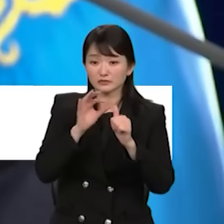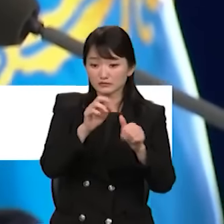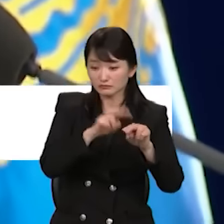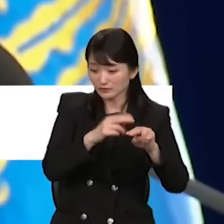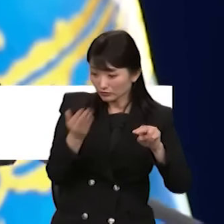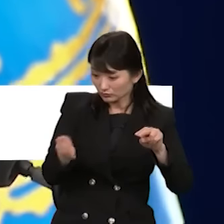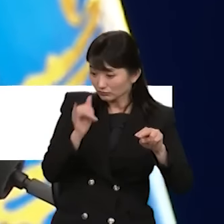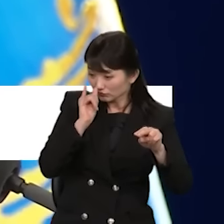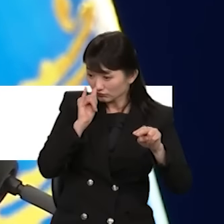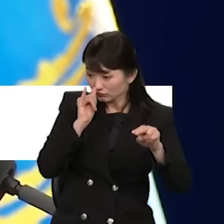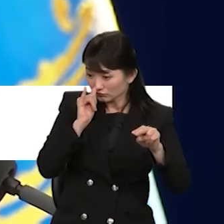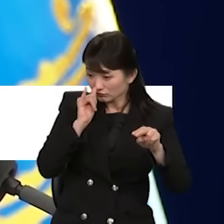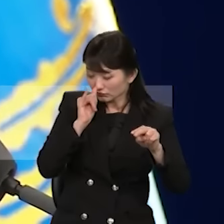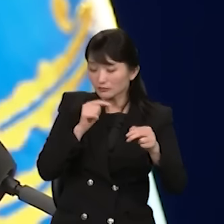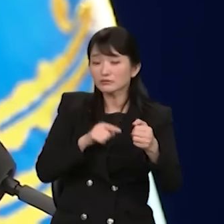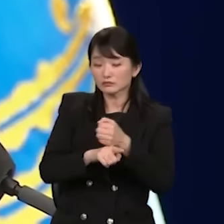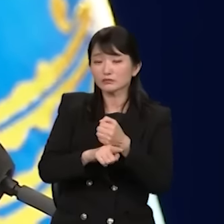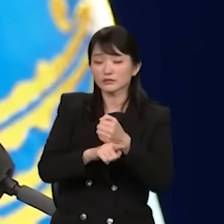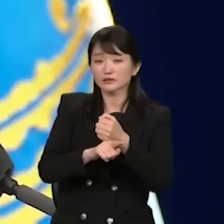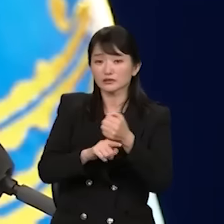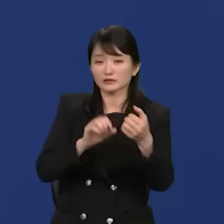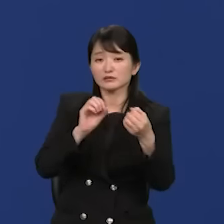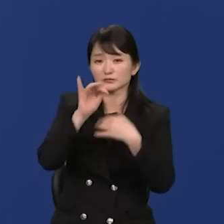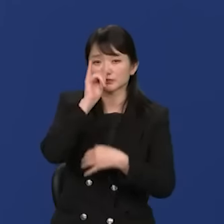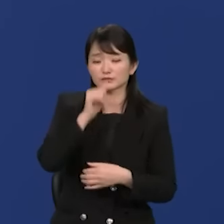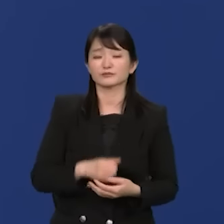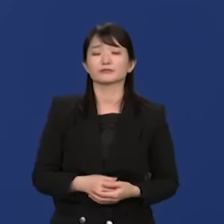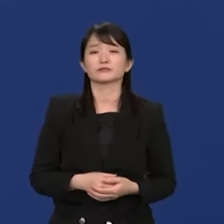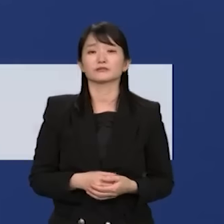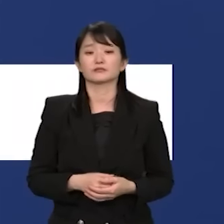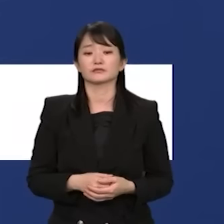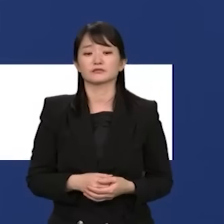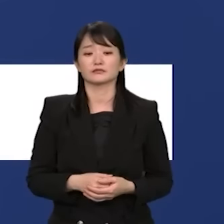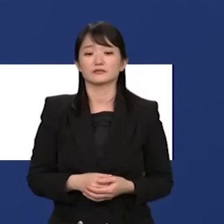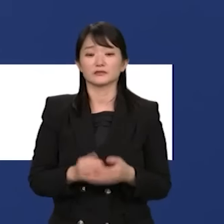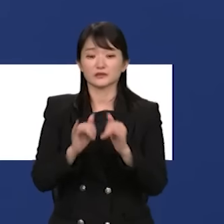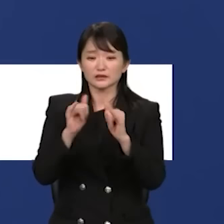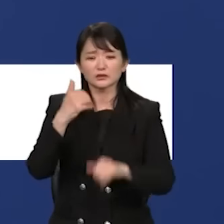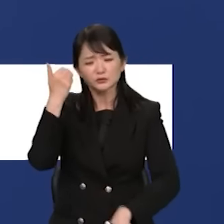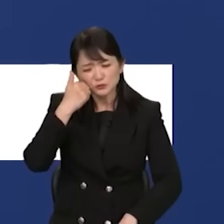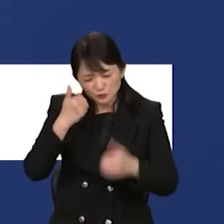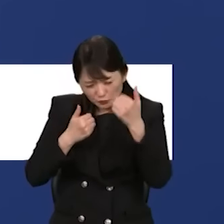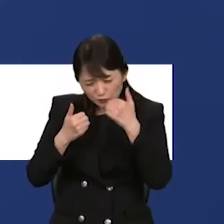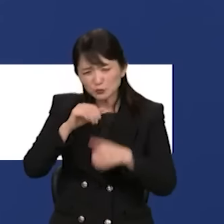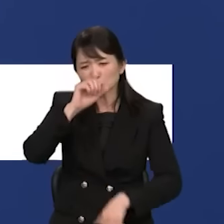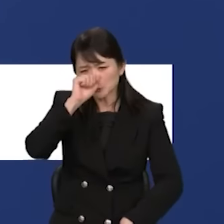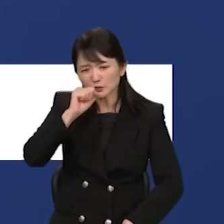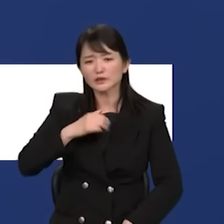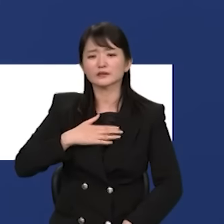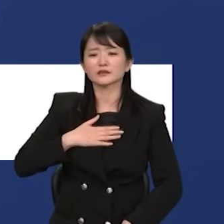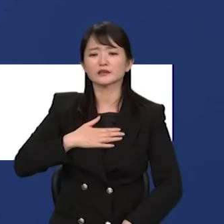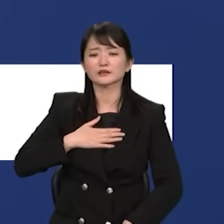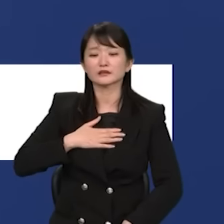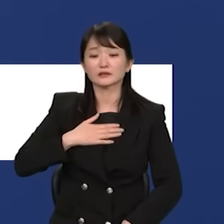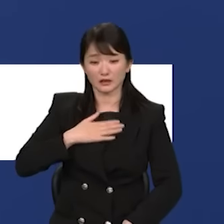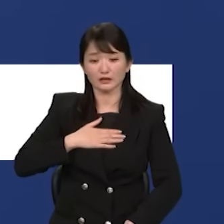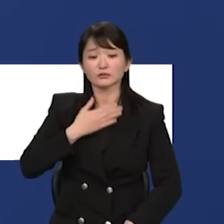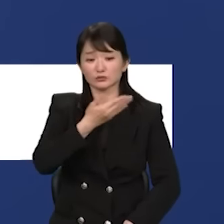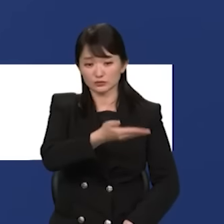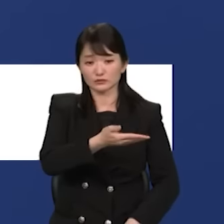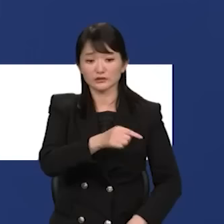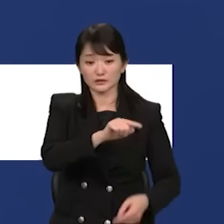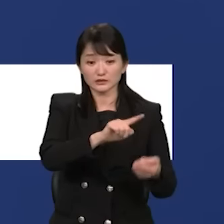얘기할 수도 있는 것 아니냐는 취지의 발언도 했습니다. 사람들이 이렇게 뭐 누구누구가 좋다 해가지고 저한테 알려주면